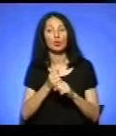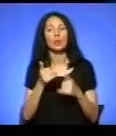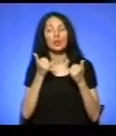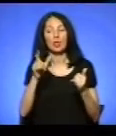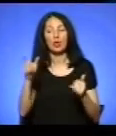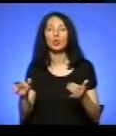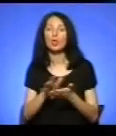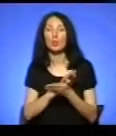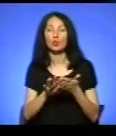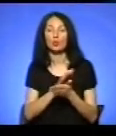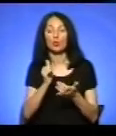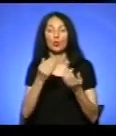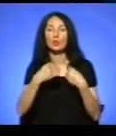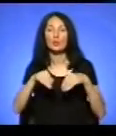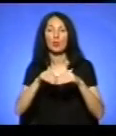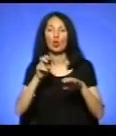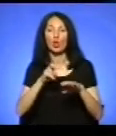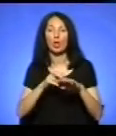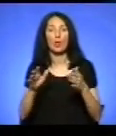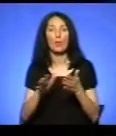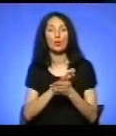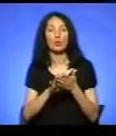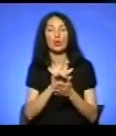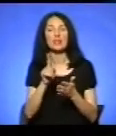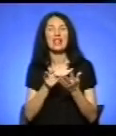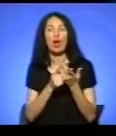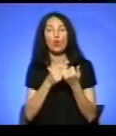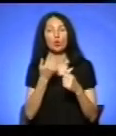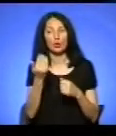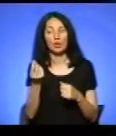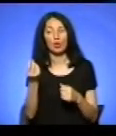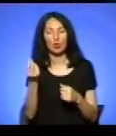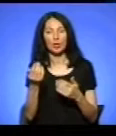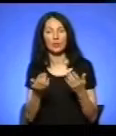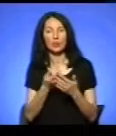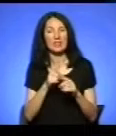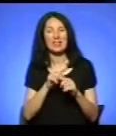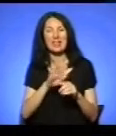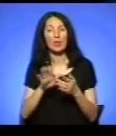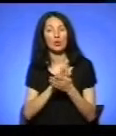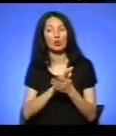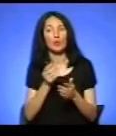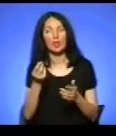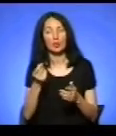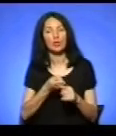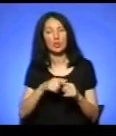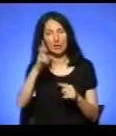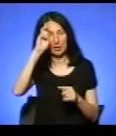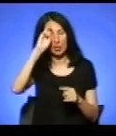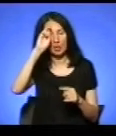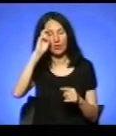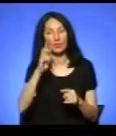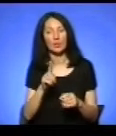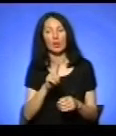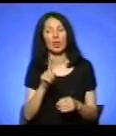безкоштовно у сімейного лікаря? Безкоштовно. Тобто за рахунок тих грошей, ніби це і не безкоштовно, але які гроші це буде державне, тобто за що